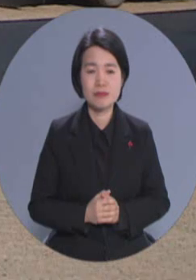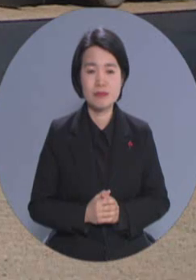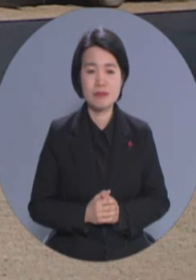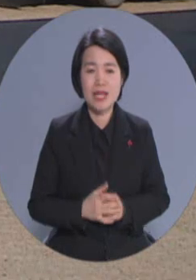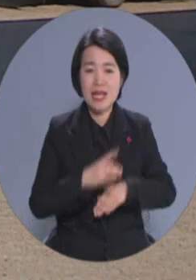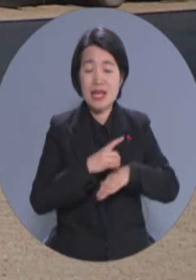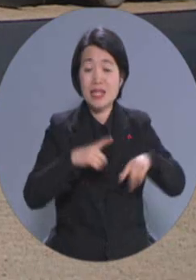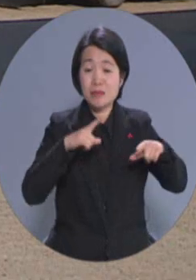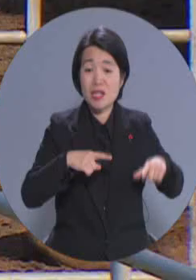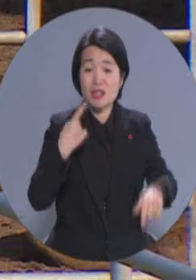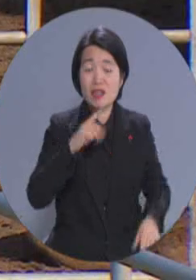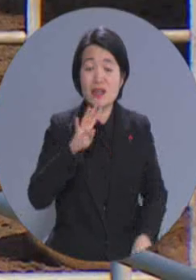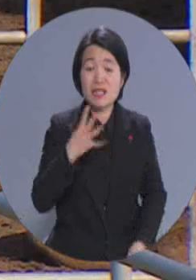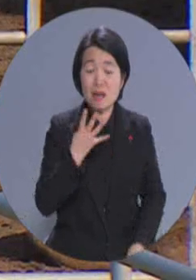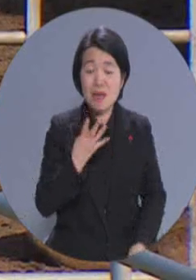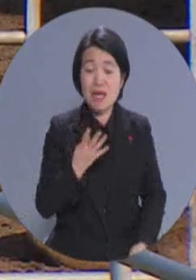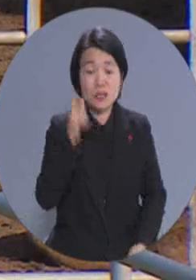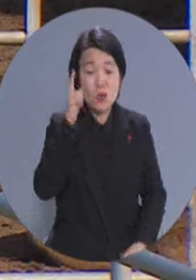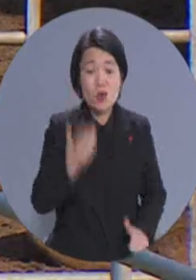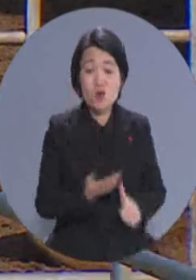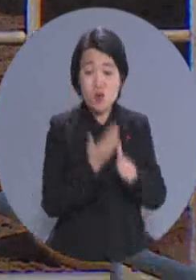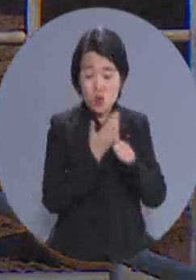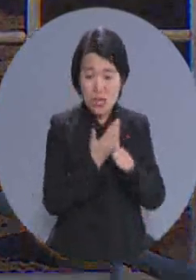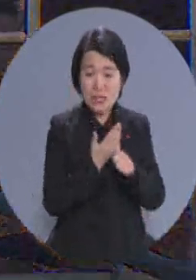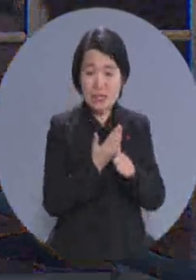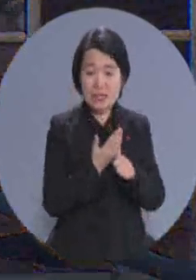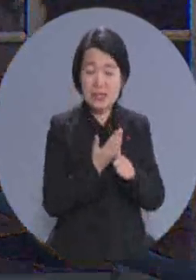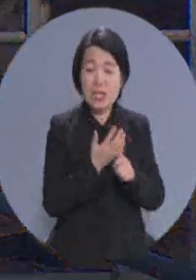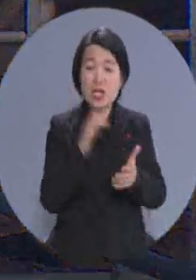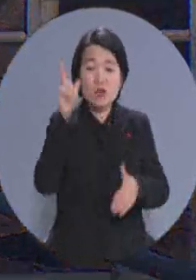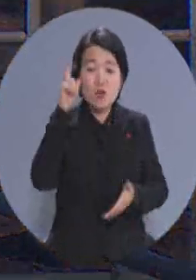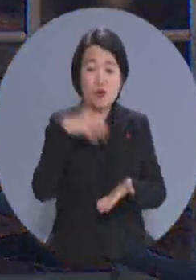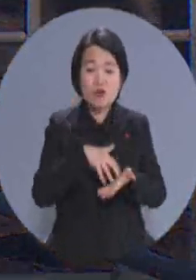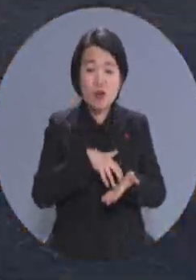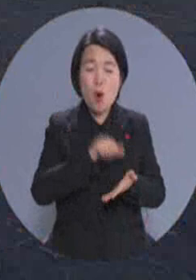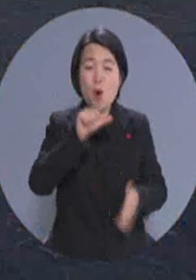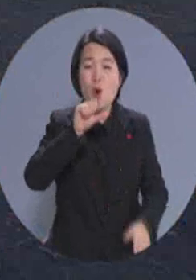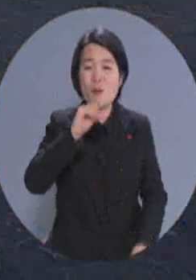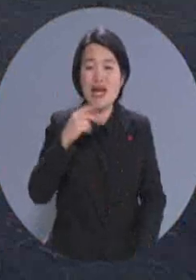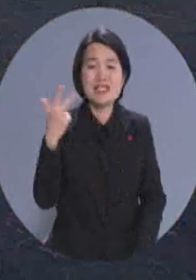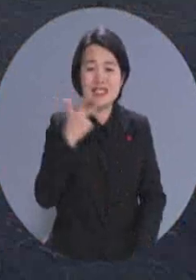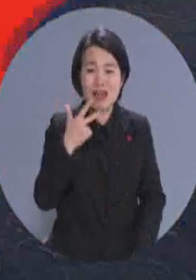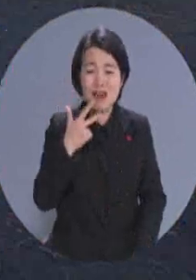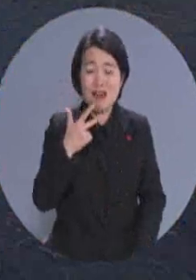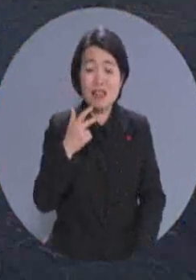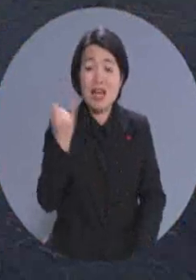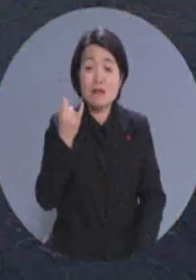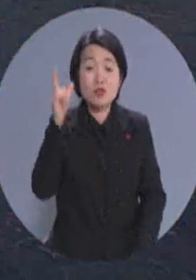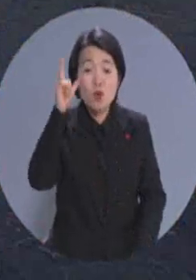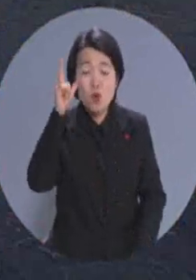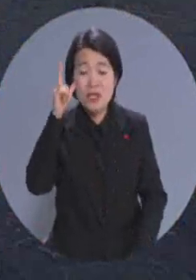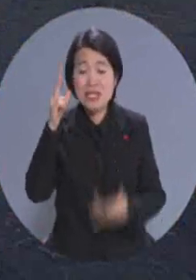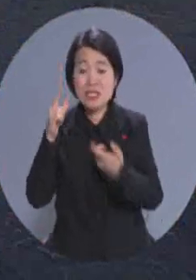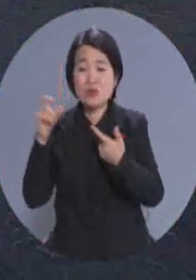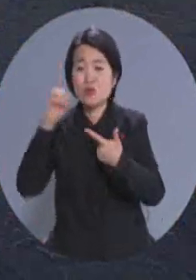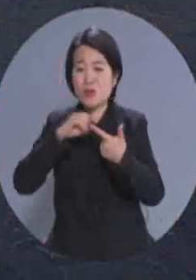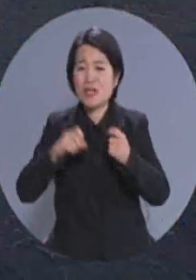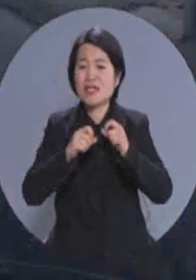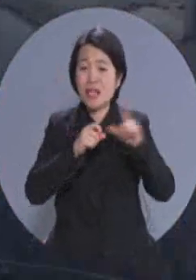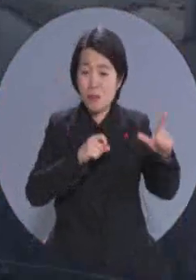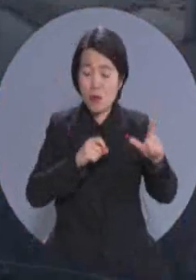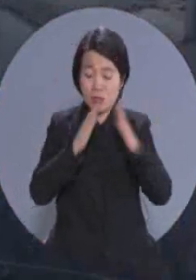해남지역 1400여 농가에서 기르는 한우는 5만 7,000여 마리이 가운데 암소 비중은 76%